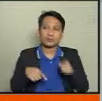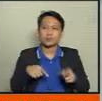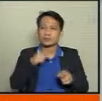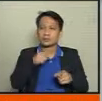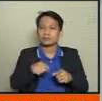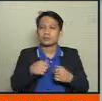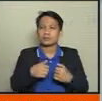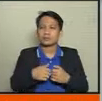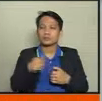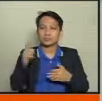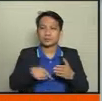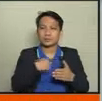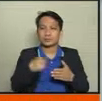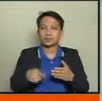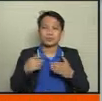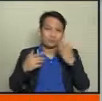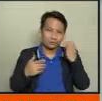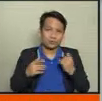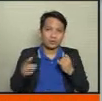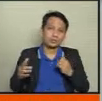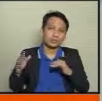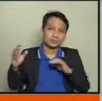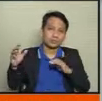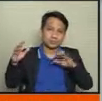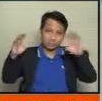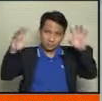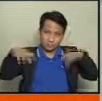mga nakanselang biyahe dahil sa bagyo?